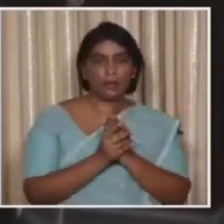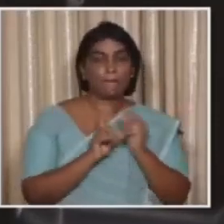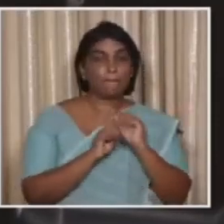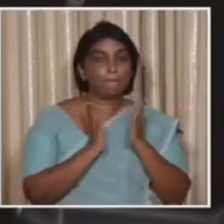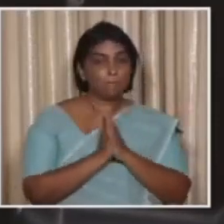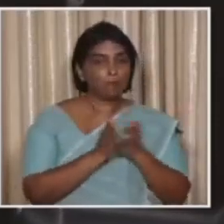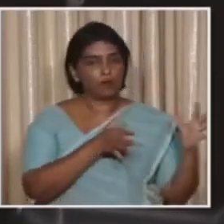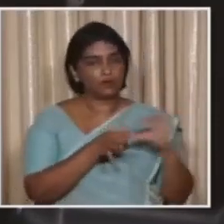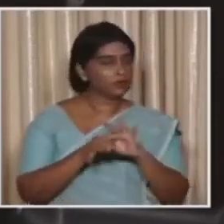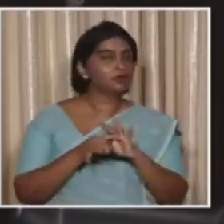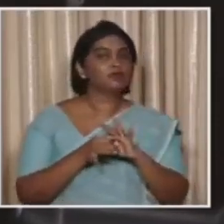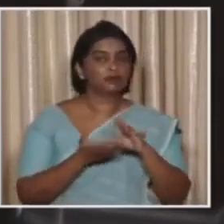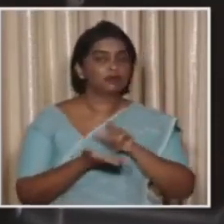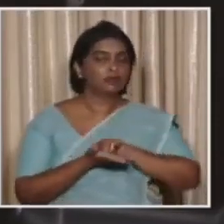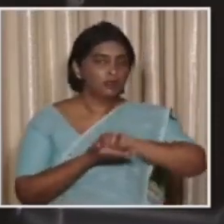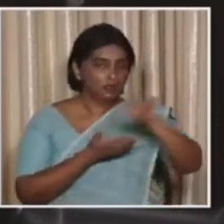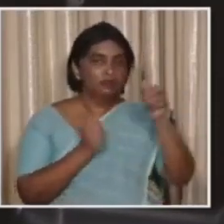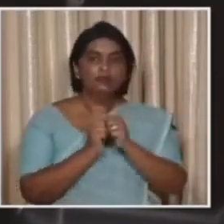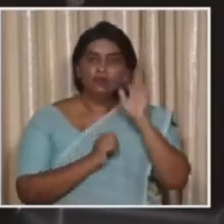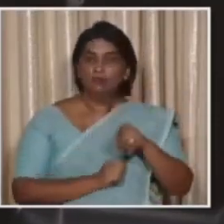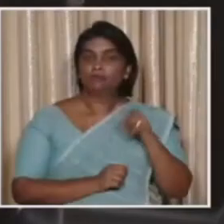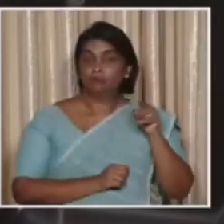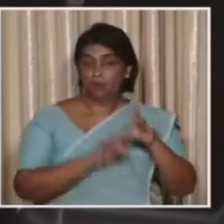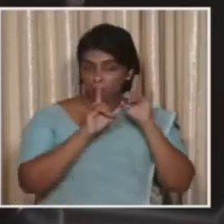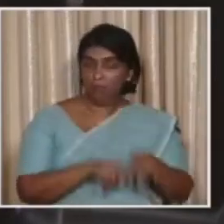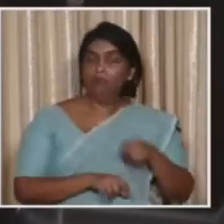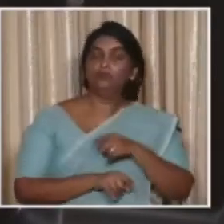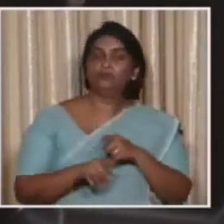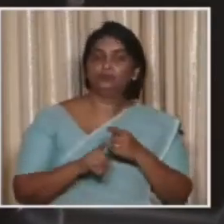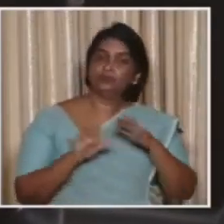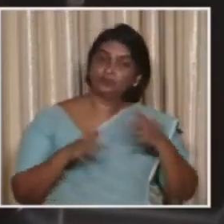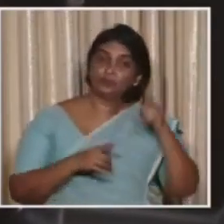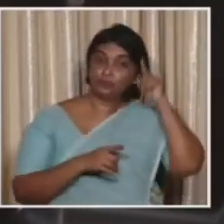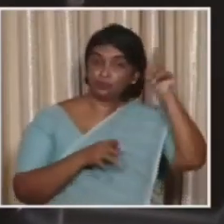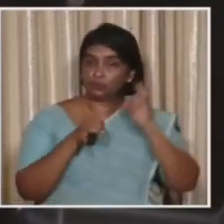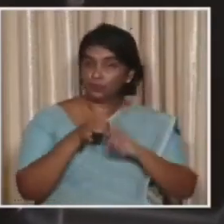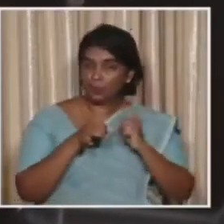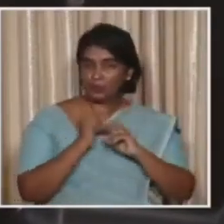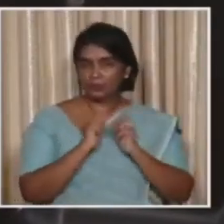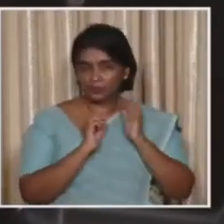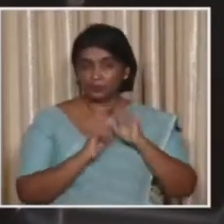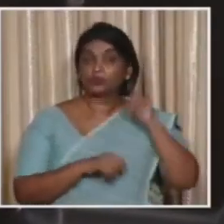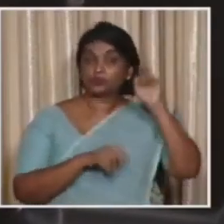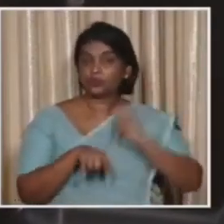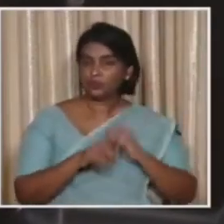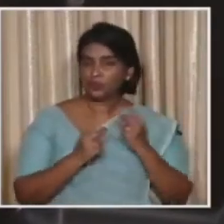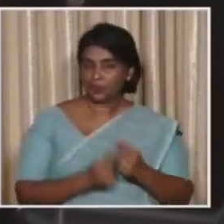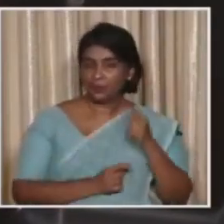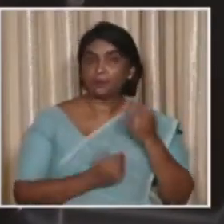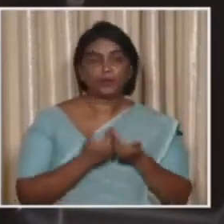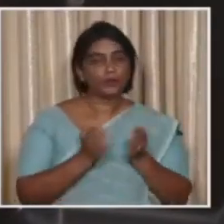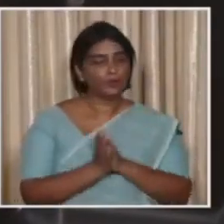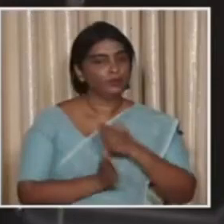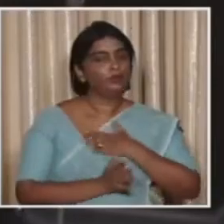එකත් එක්ක ගලපලා එවීමේ ක්‍රමවේදයක් හදන්න. එතකොට ඒ වගේම කාට හරි එහෙදි ප්‍රශ්නයක් ඇති වුණොත් ඒ අවස්ථාවේදීම